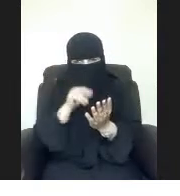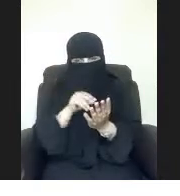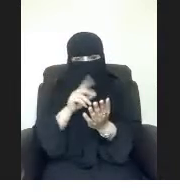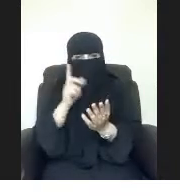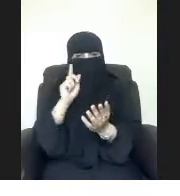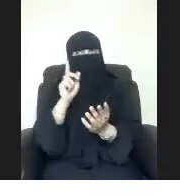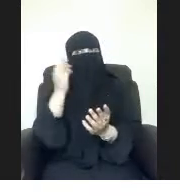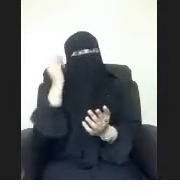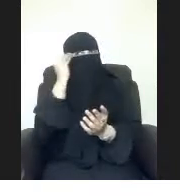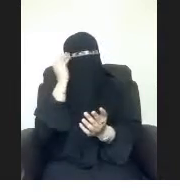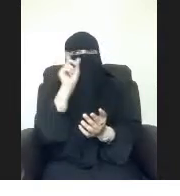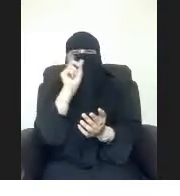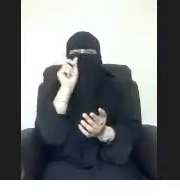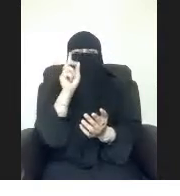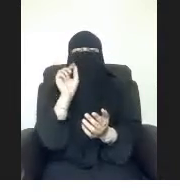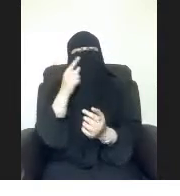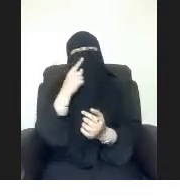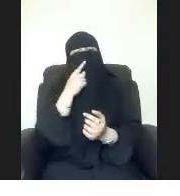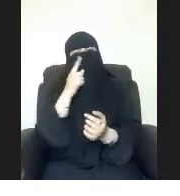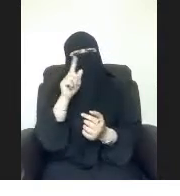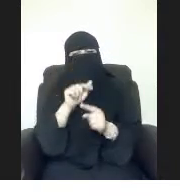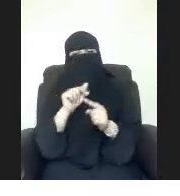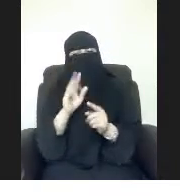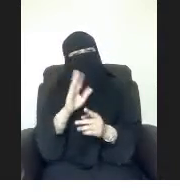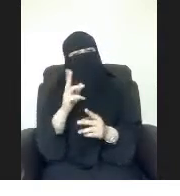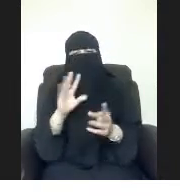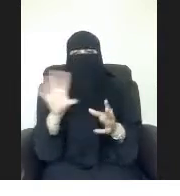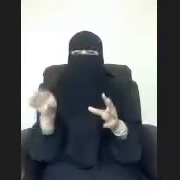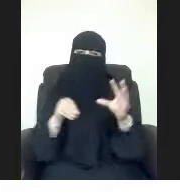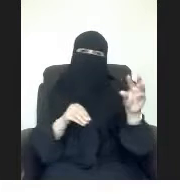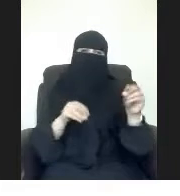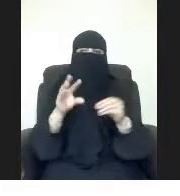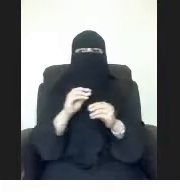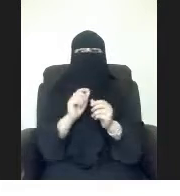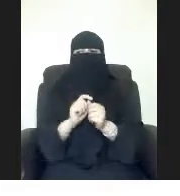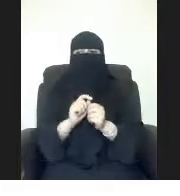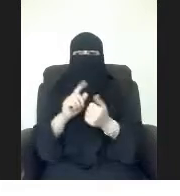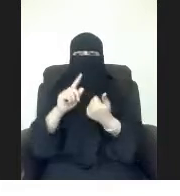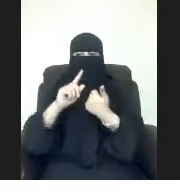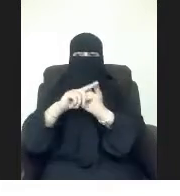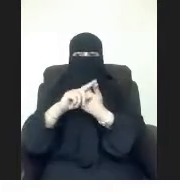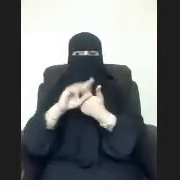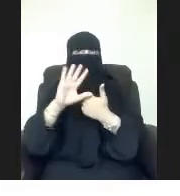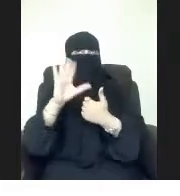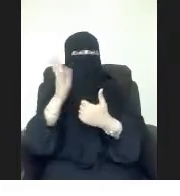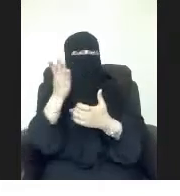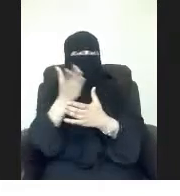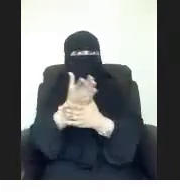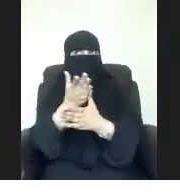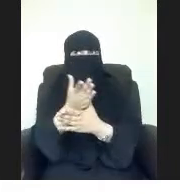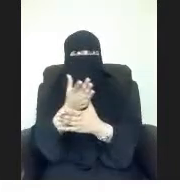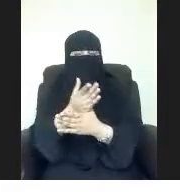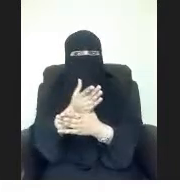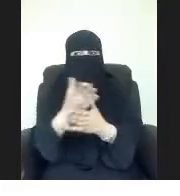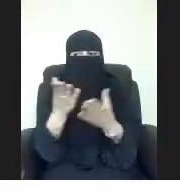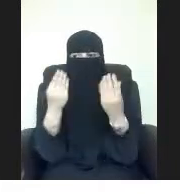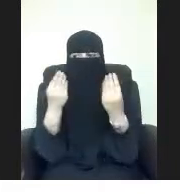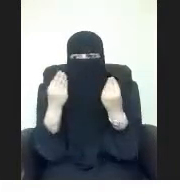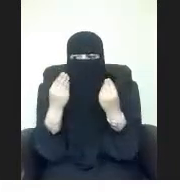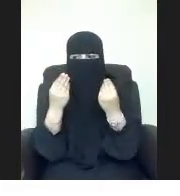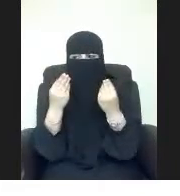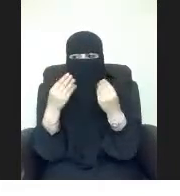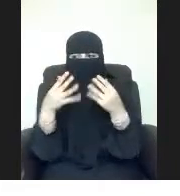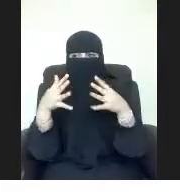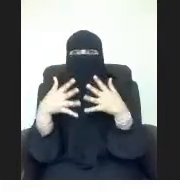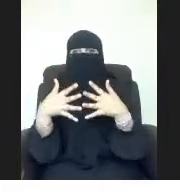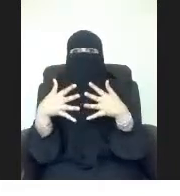أفكاري 100%. قرر لماذا، أول خطوة، لماذا التعلم مدمج مطلوبا؟ ما المشكلة في النظام الحالي؟ أنا لو سألنا هذا السؤال عندنا في